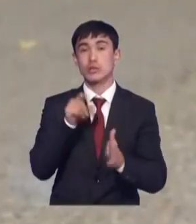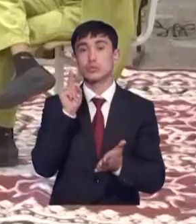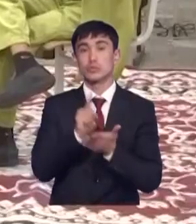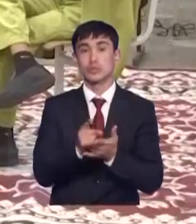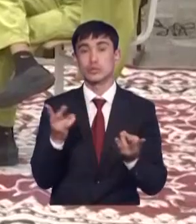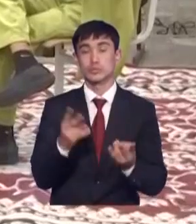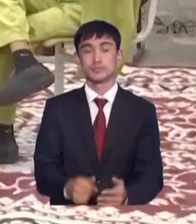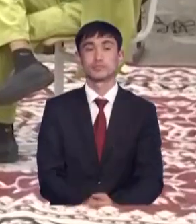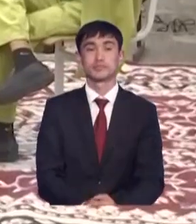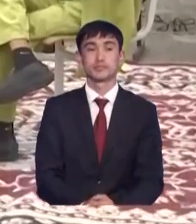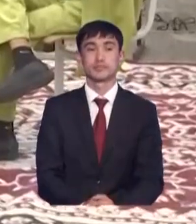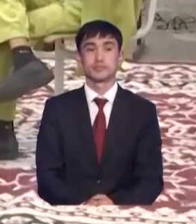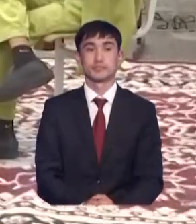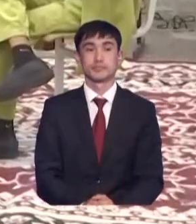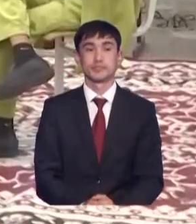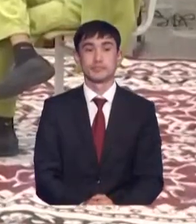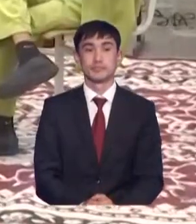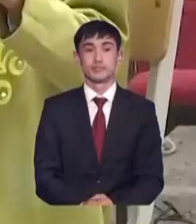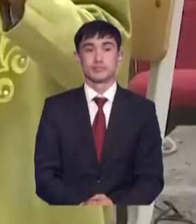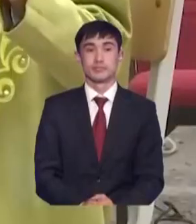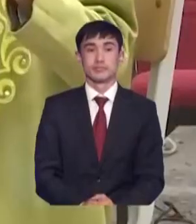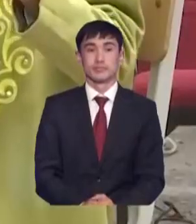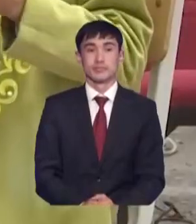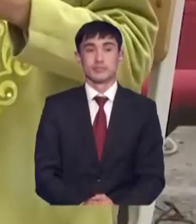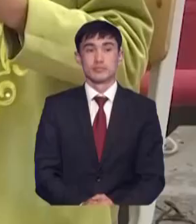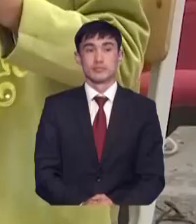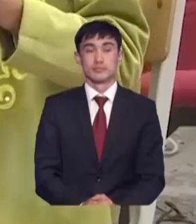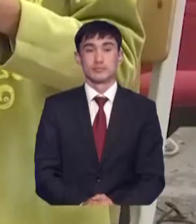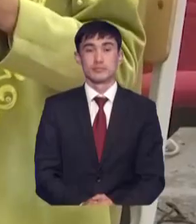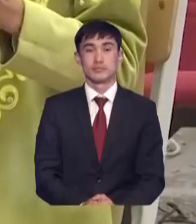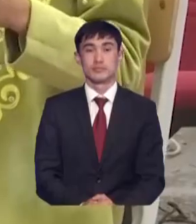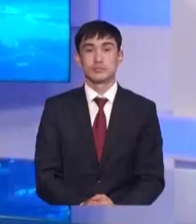Мұратқызы, Жандос Өмірбай, Жетісу телеарнасы, Алатау қаласынан.